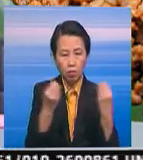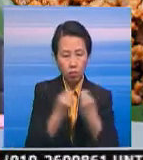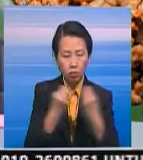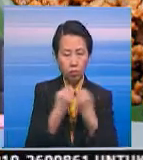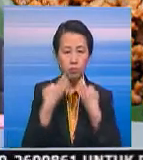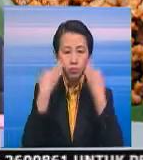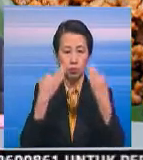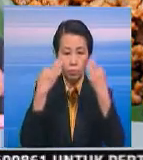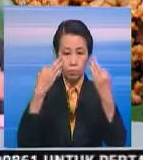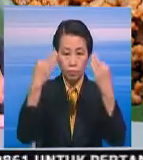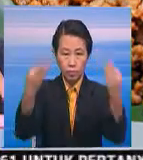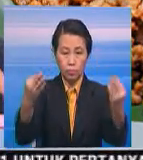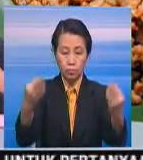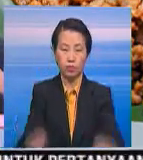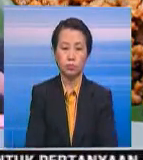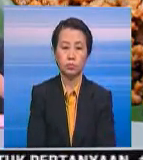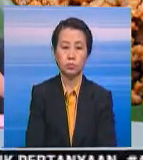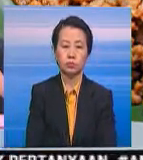popular.